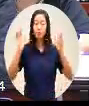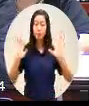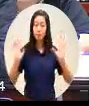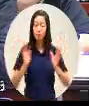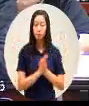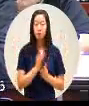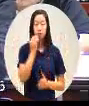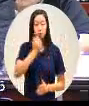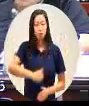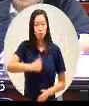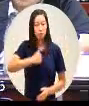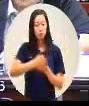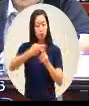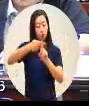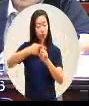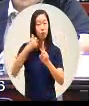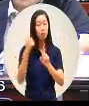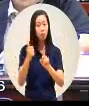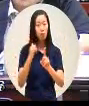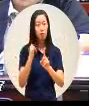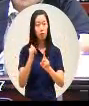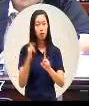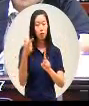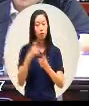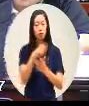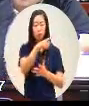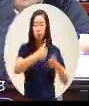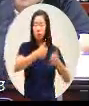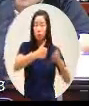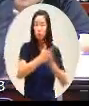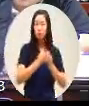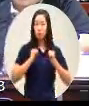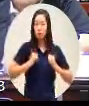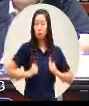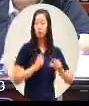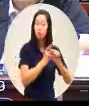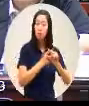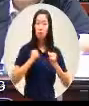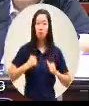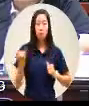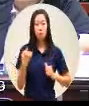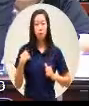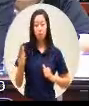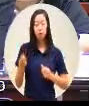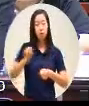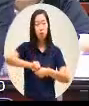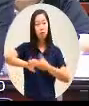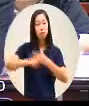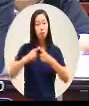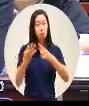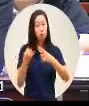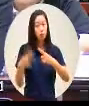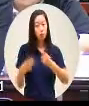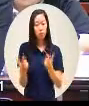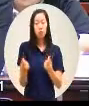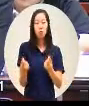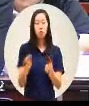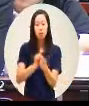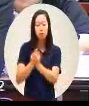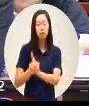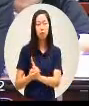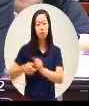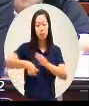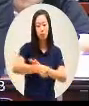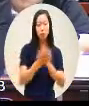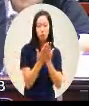真的他程度不错，他想要去挑战雄中雄女，那么事实上我们有给他外加的名额，事实上也等于保障他们的一个入学